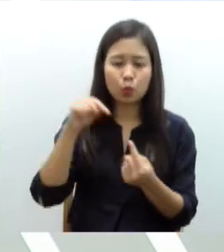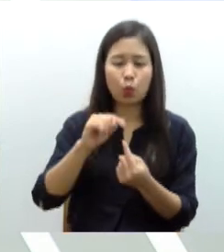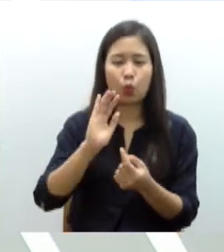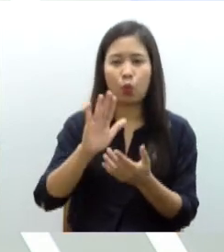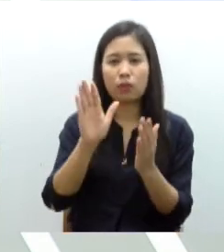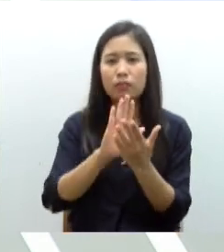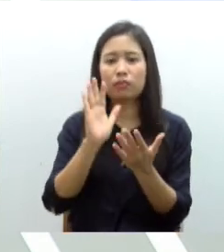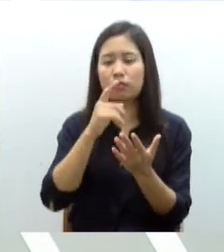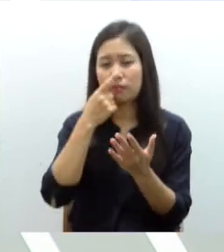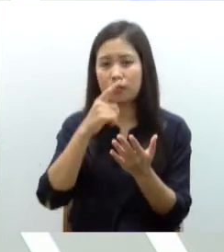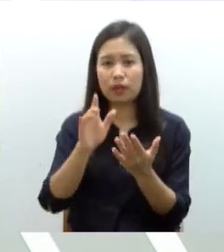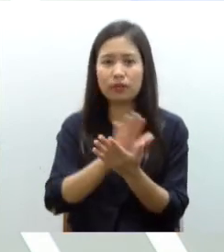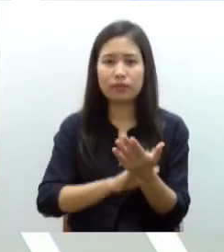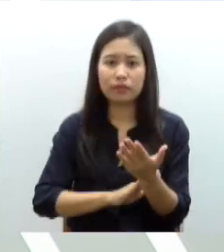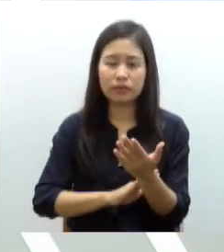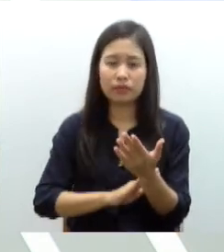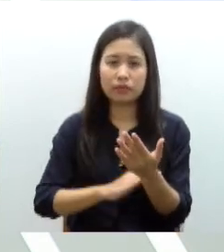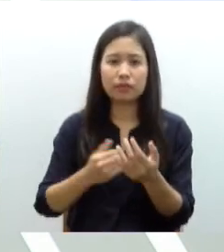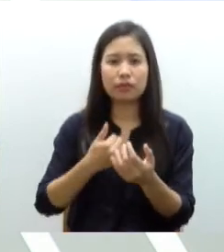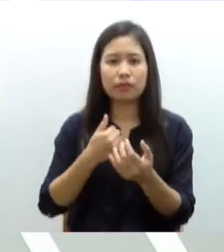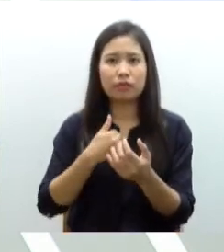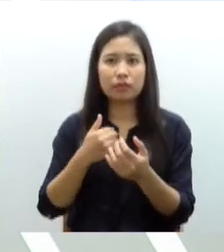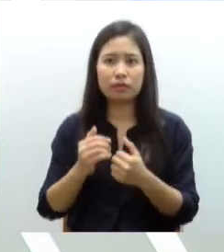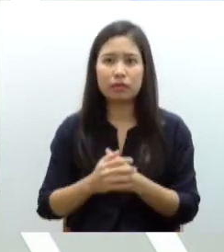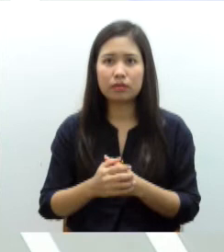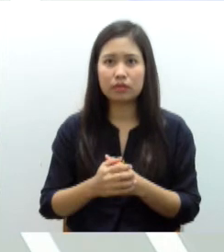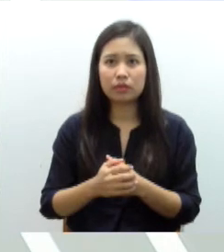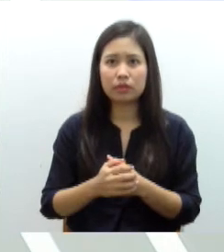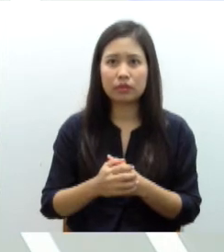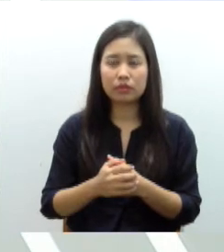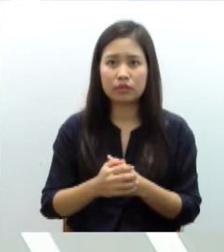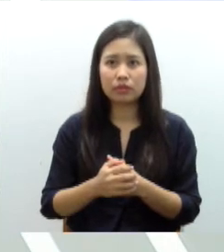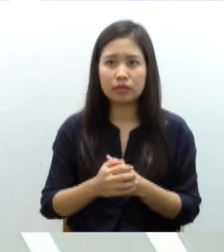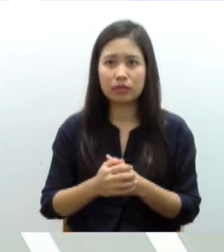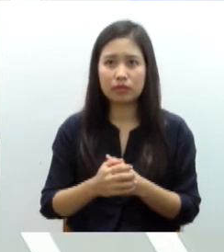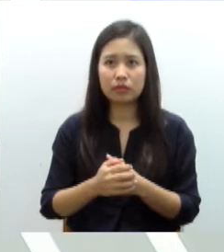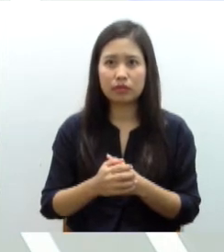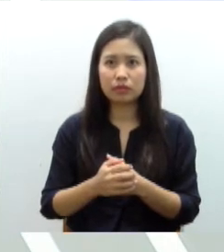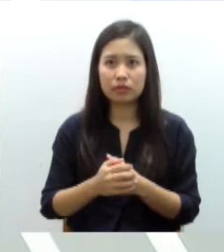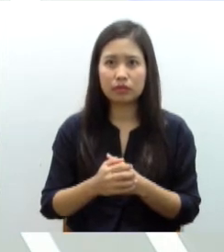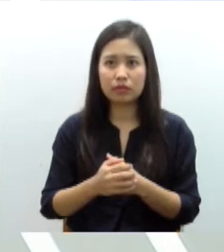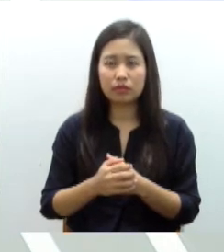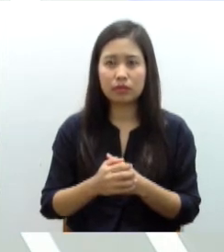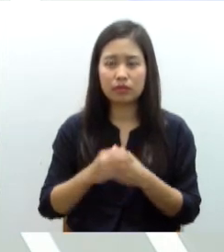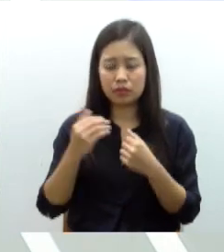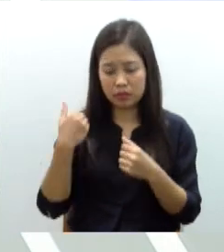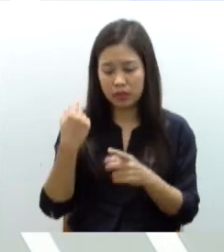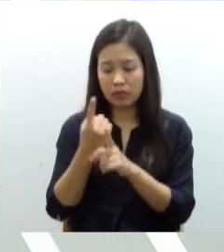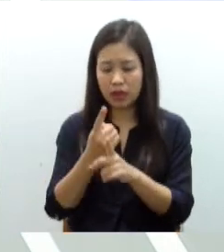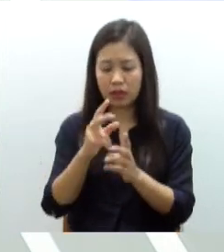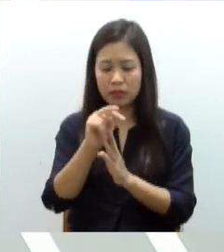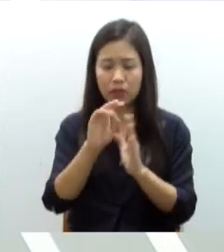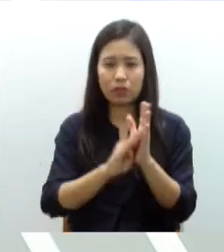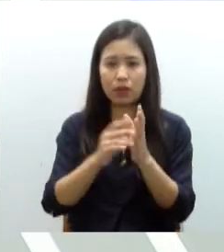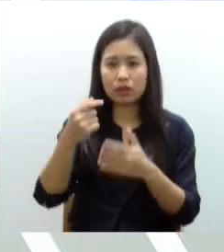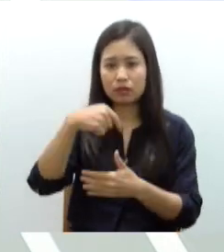ราจะใช้การอธิบายความแทนในคู่มือสังเกตได้ว่าปีนี้คู่มือเราเนี่ยจะมีคำอธิบายให้มันชัดขึ้นแต่ข้อคำ